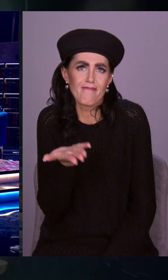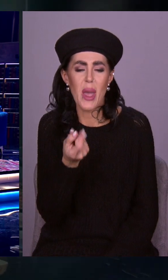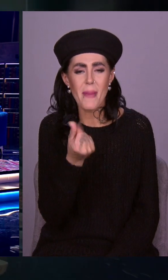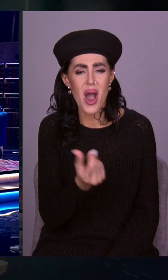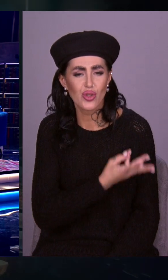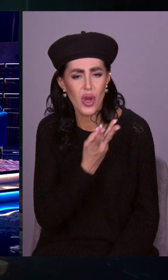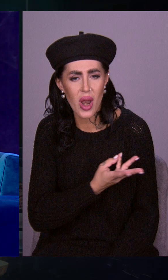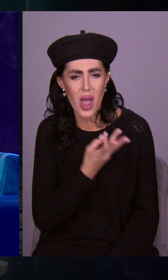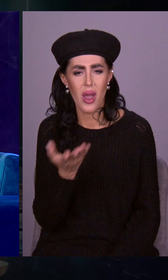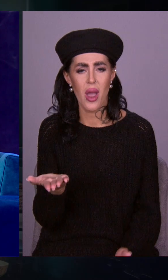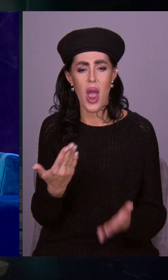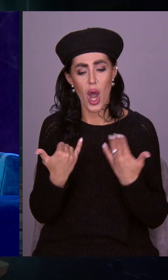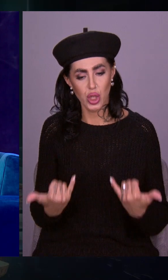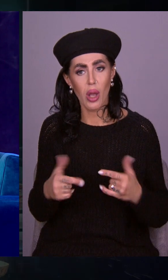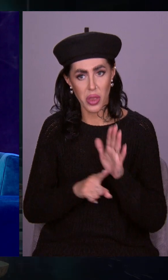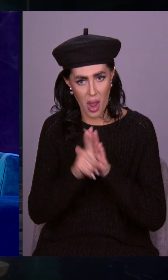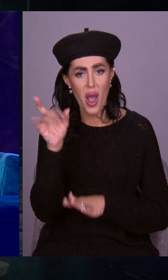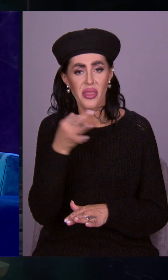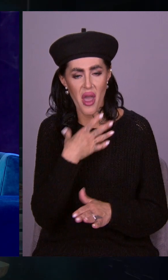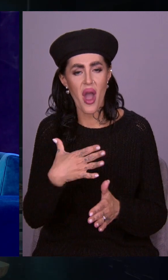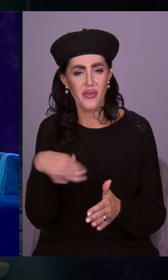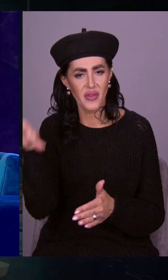було 20 років тому. Багато хто з моїх там